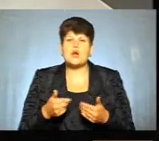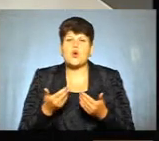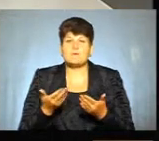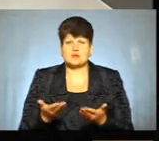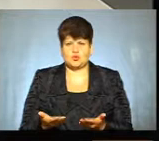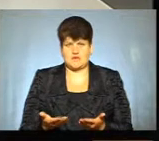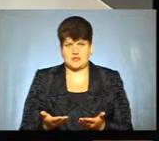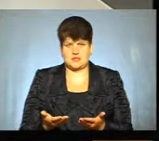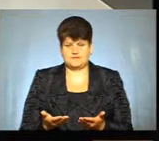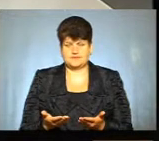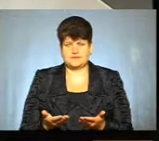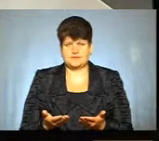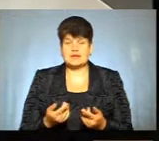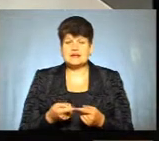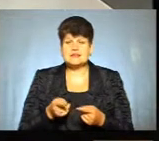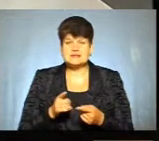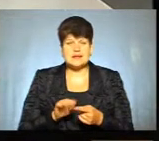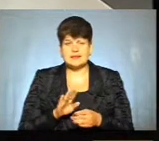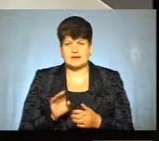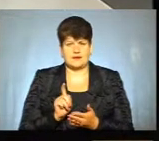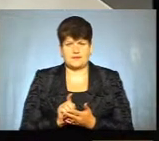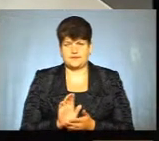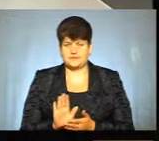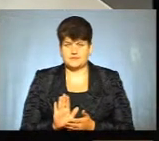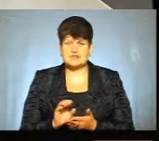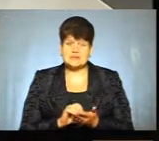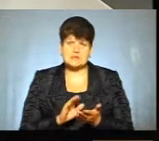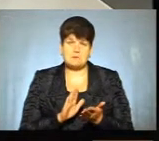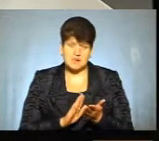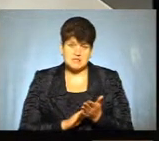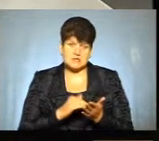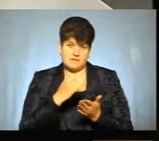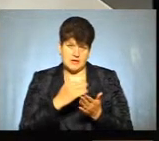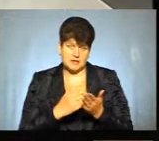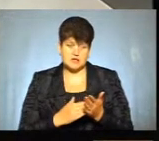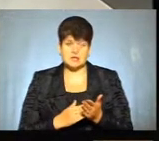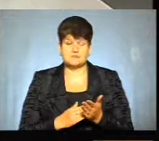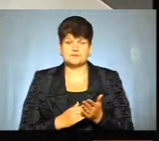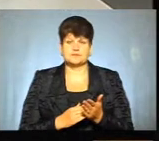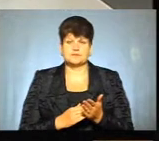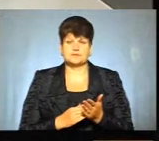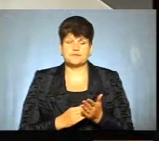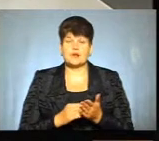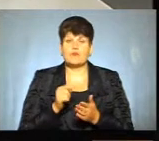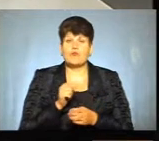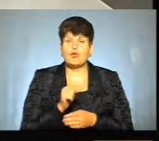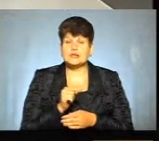щеплення. Це щеплення рекомендовані, записані так і в календарі щеплень. Тобто